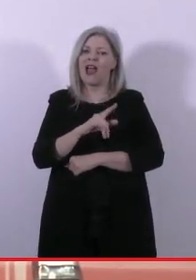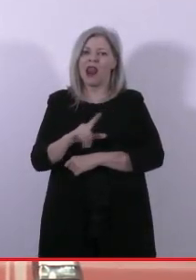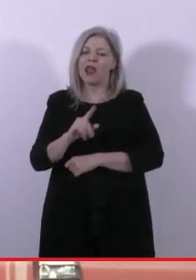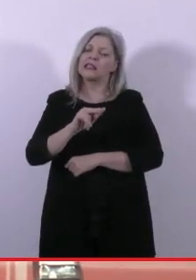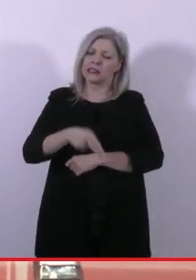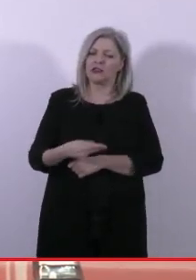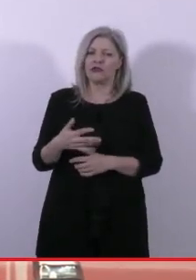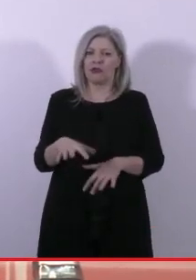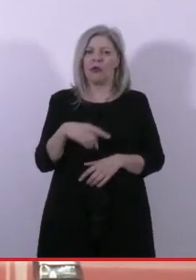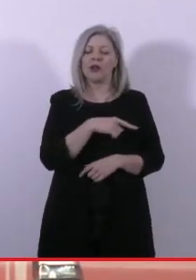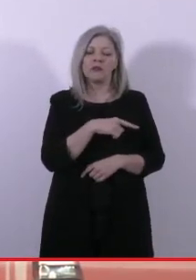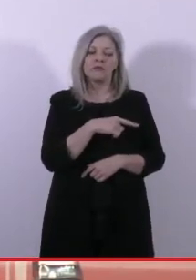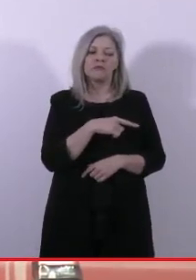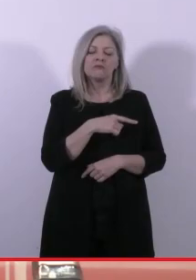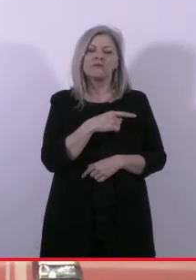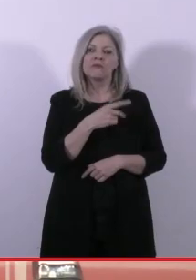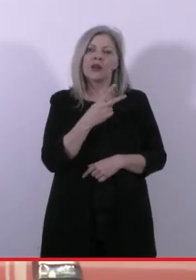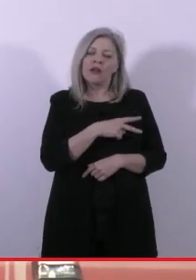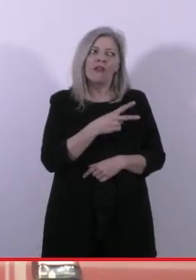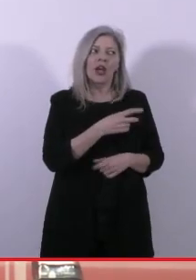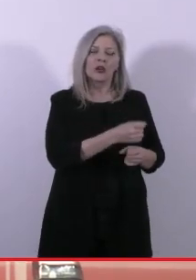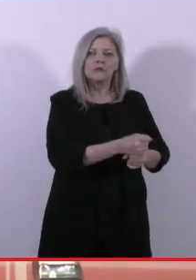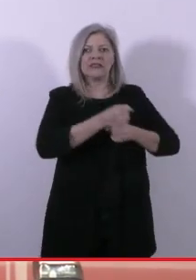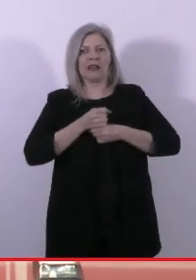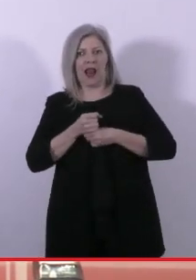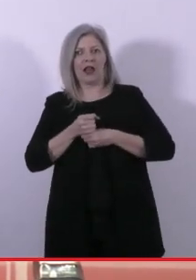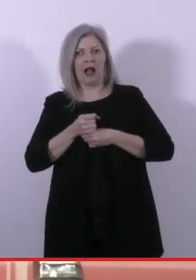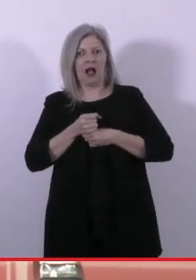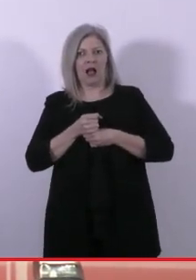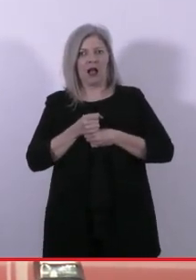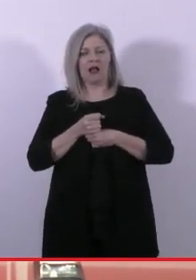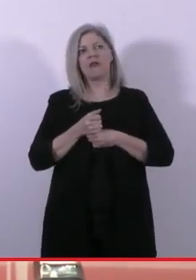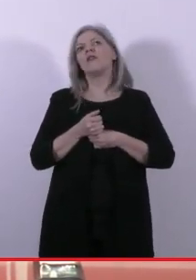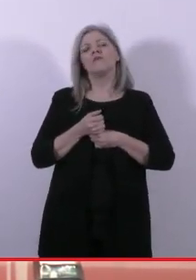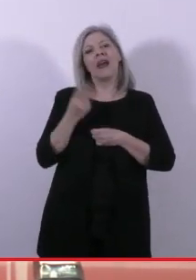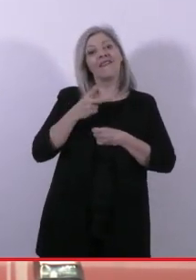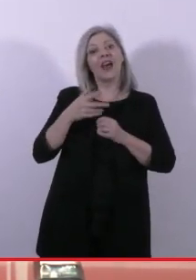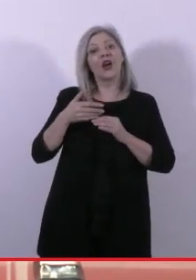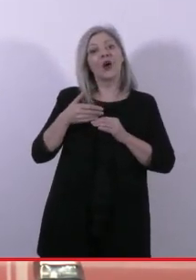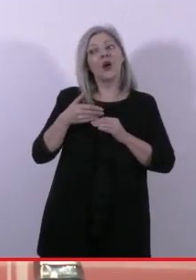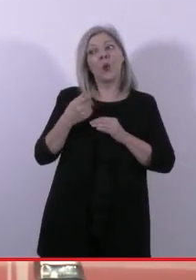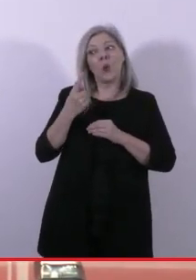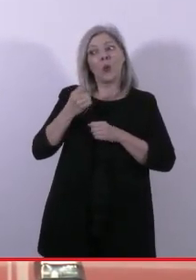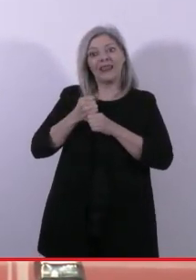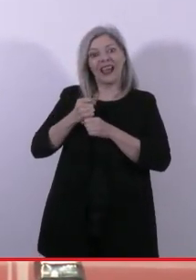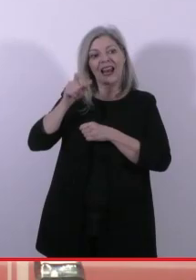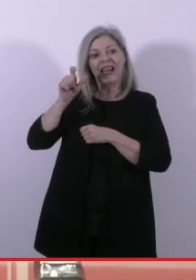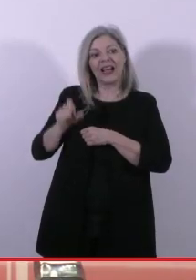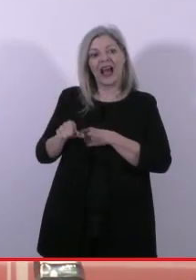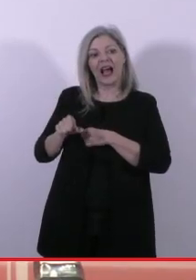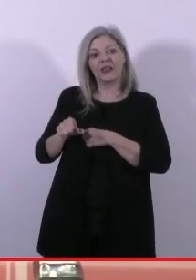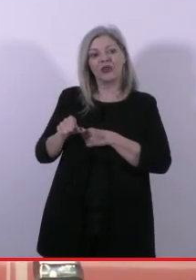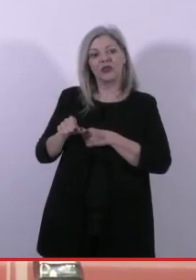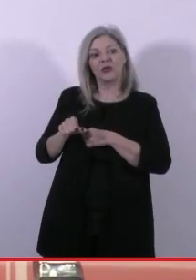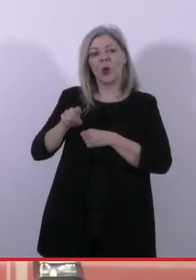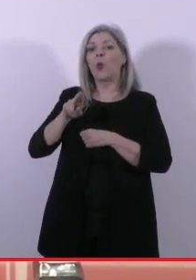sindacato mi ha avvicinato porgendomi la delega. A dire il vero, ci aveva provato anche un delegato della UIL. Chiesi